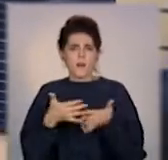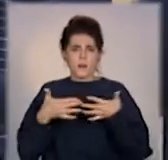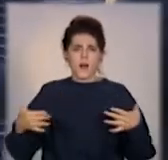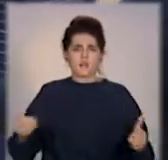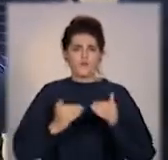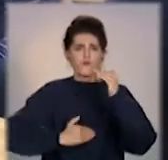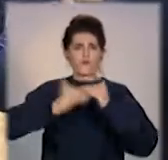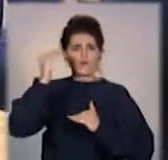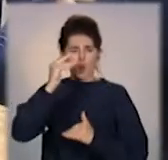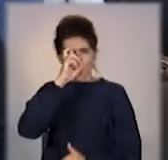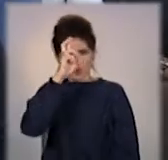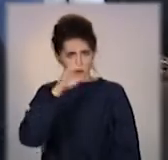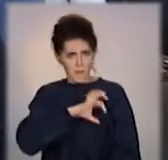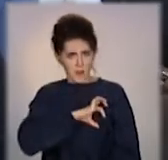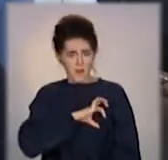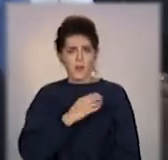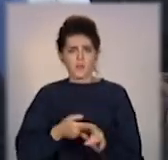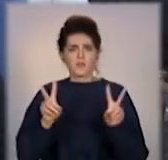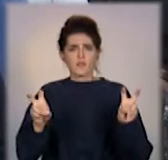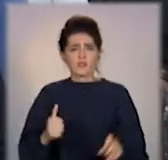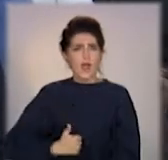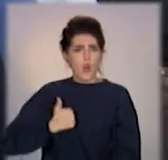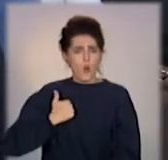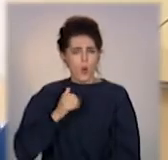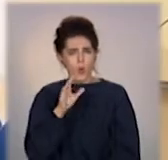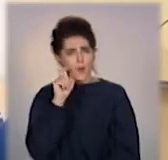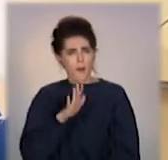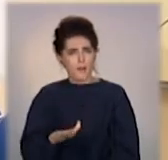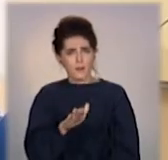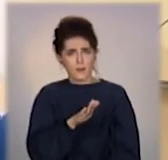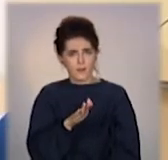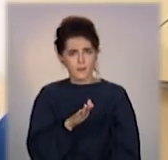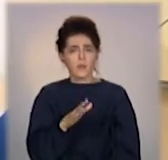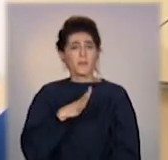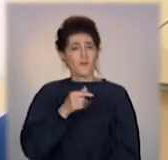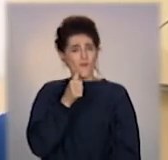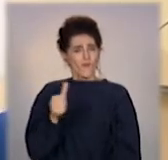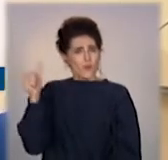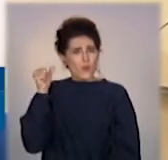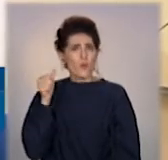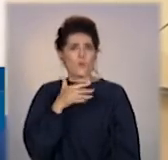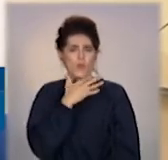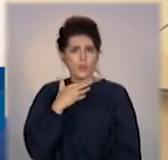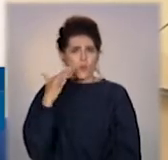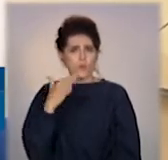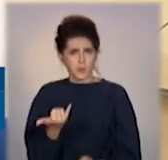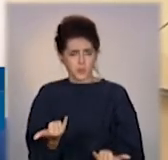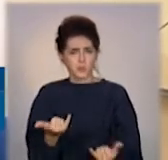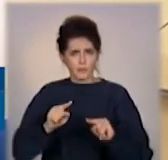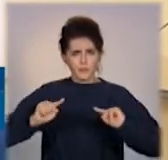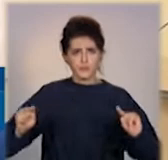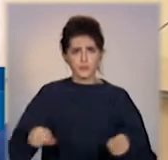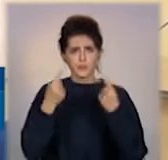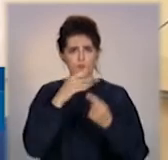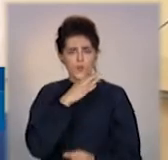й найвищу державну – звання Героя України. По сравнению с прошлыми годами, сейчас на порядок улучшилась